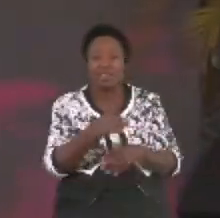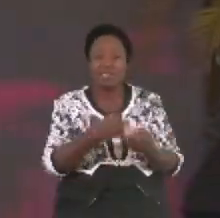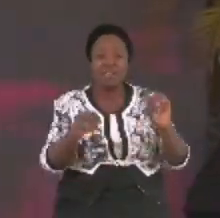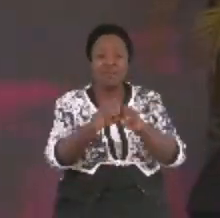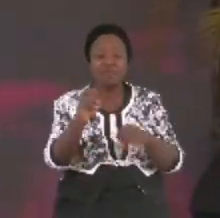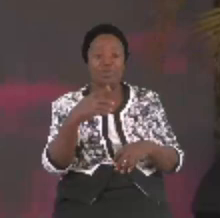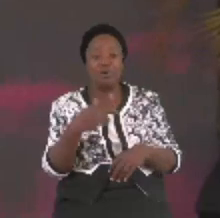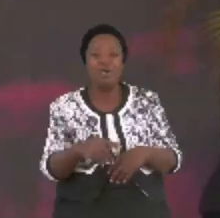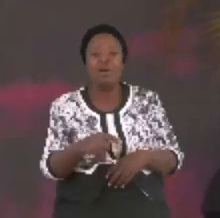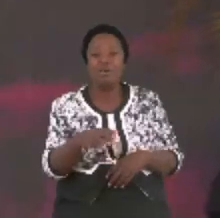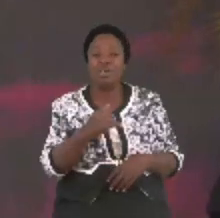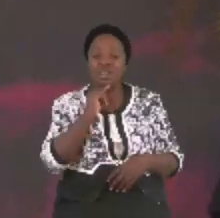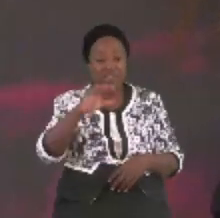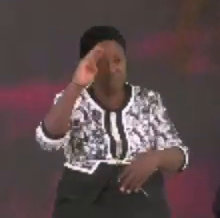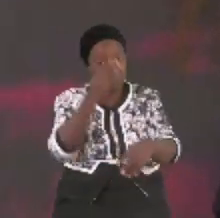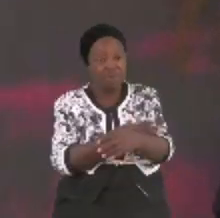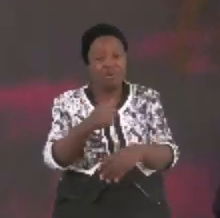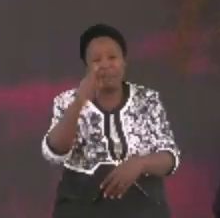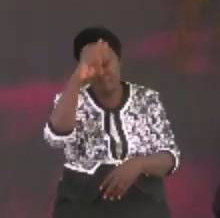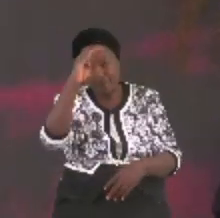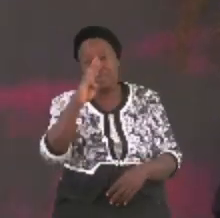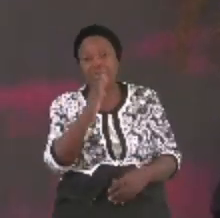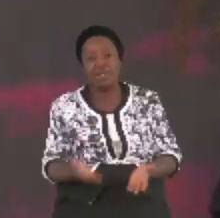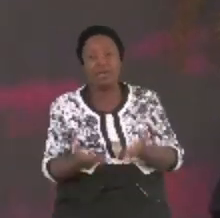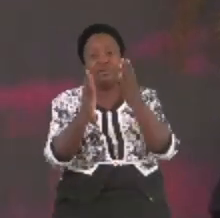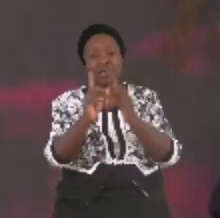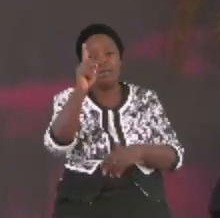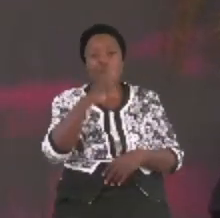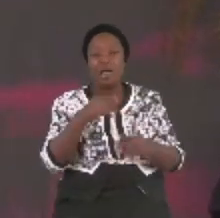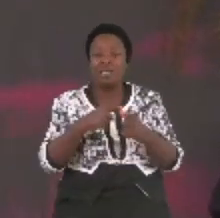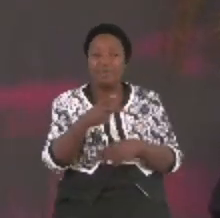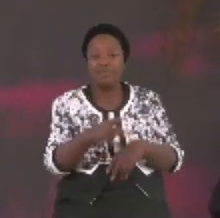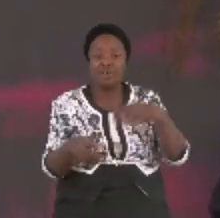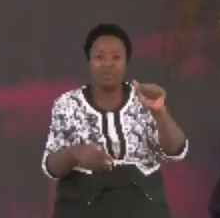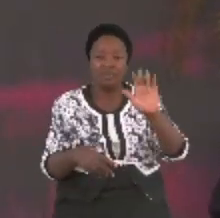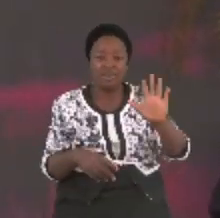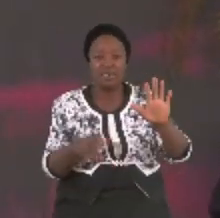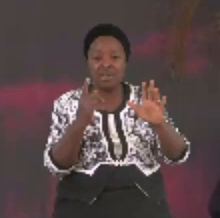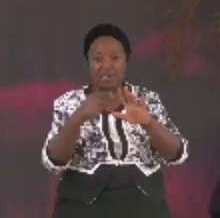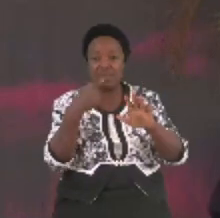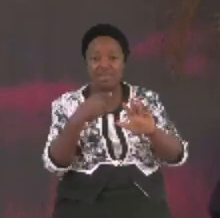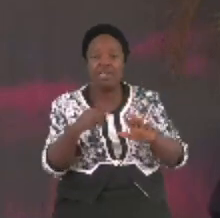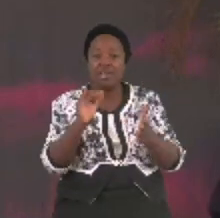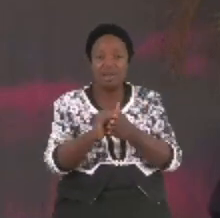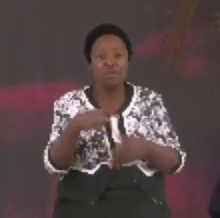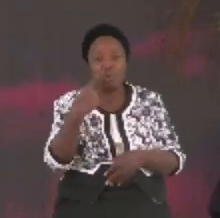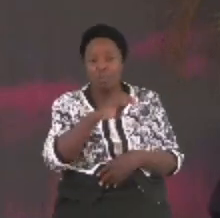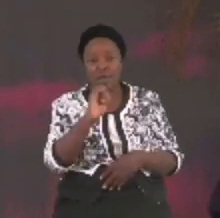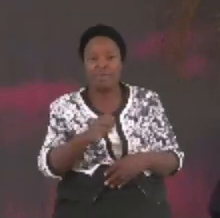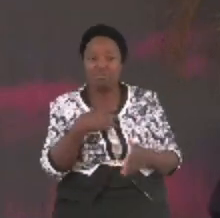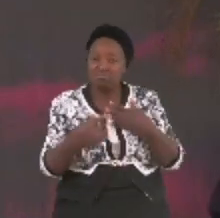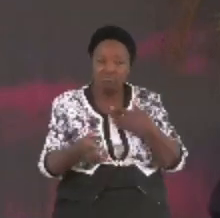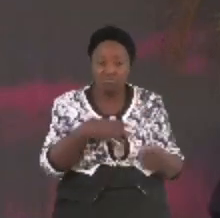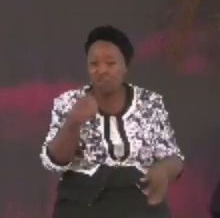Fils de l'homme soit élevé. Verset 15. Afin que quiconque croit en lui,